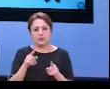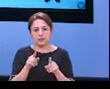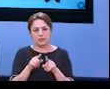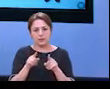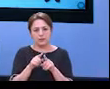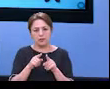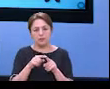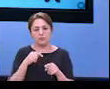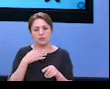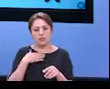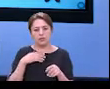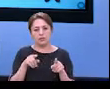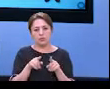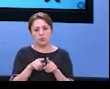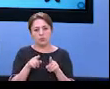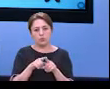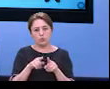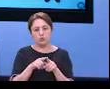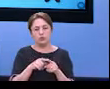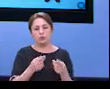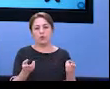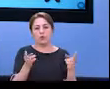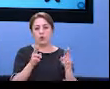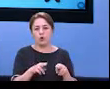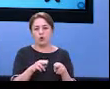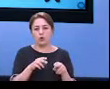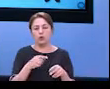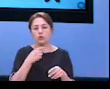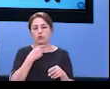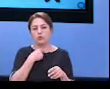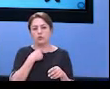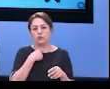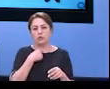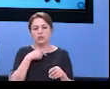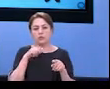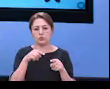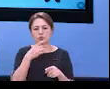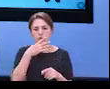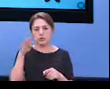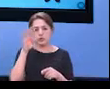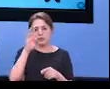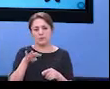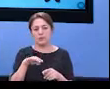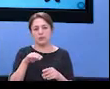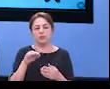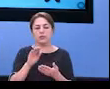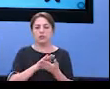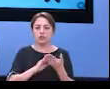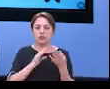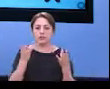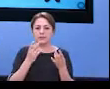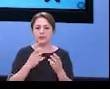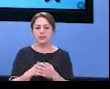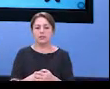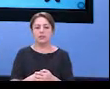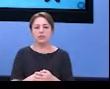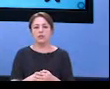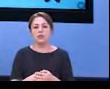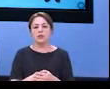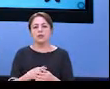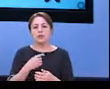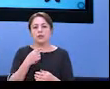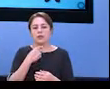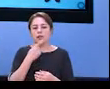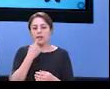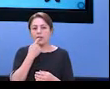xuddi shunday tartibda qolgan tovushlarni shu jadval bo'yicha joylashingiz kerak. Demak,